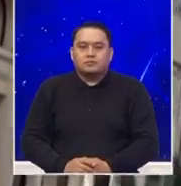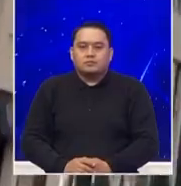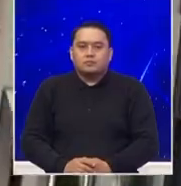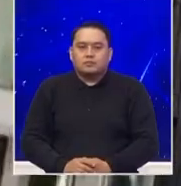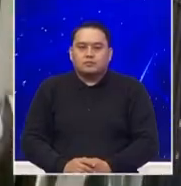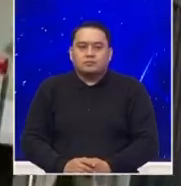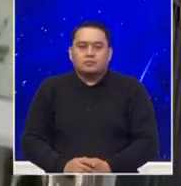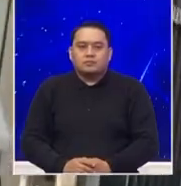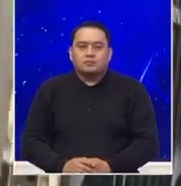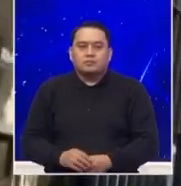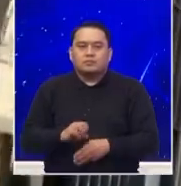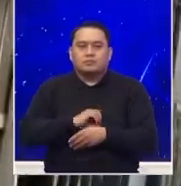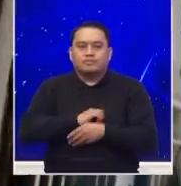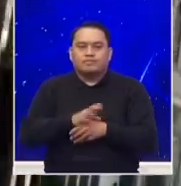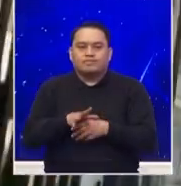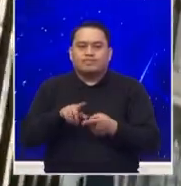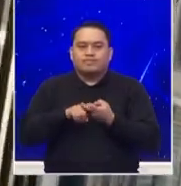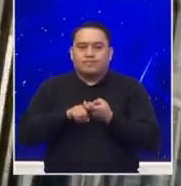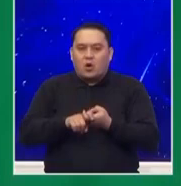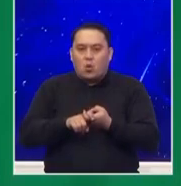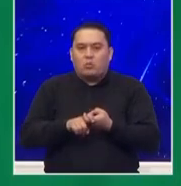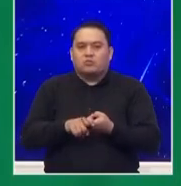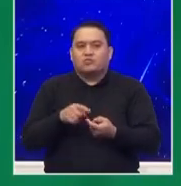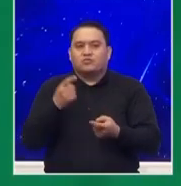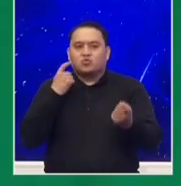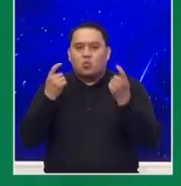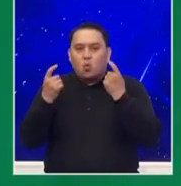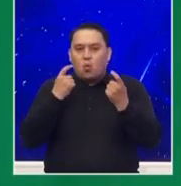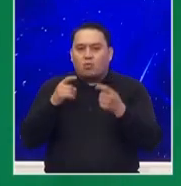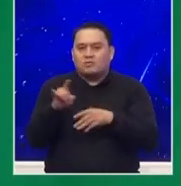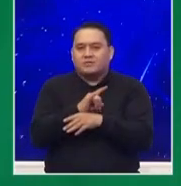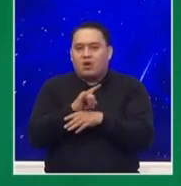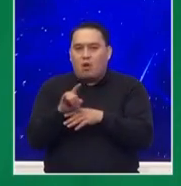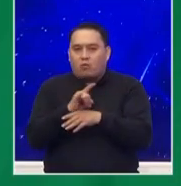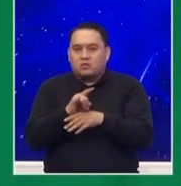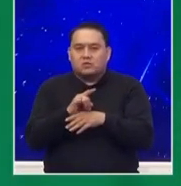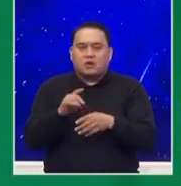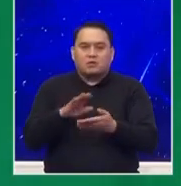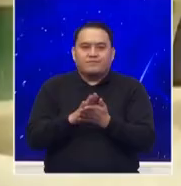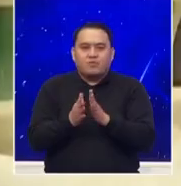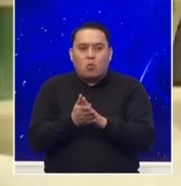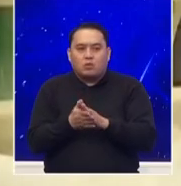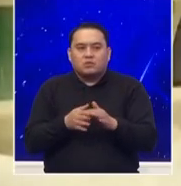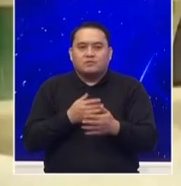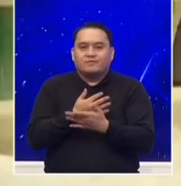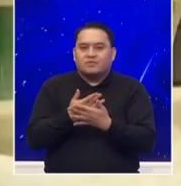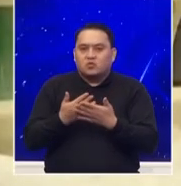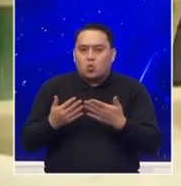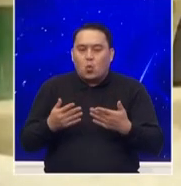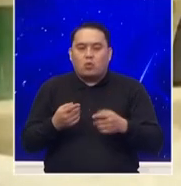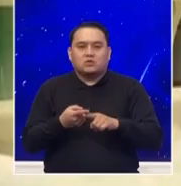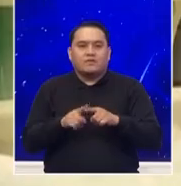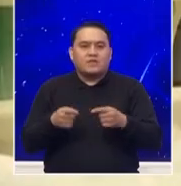Всемирная пандемия породила наплыв дезинформации, множество слухов, онлайн-мифов и теорий заговоров. У этого потока намеренно